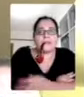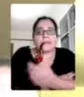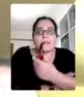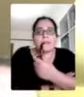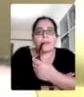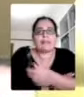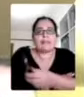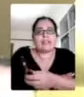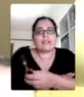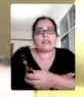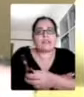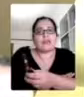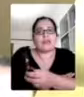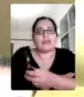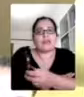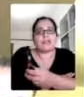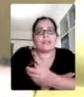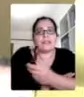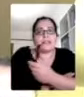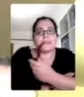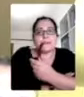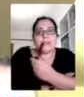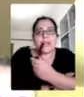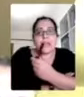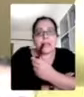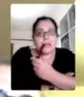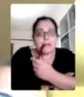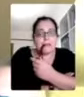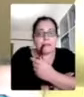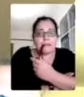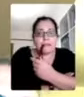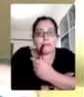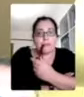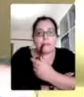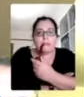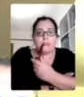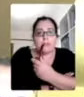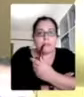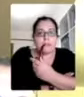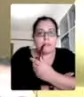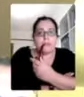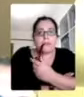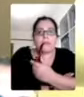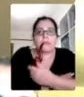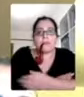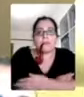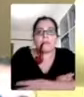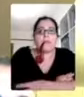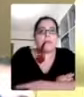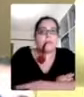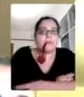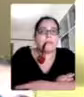O sebeple Benim de filtre artık işi çoğu pipo filtresiz. yani